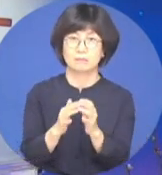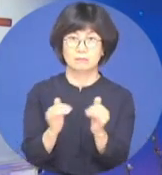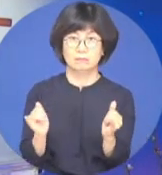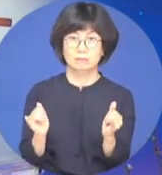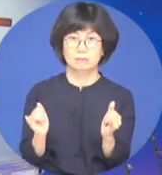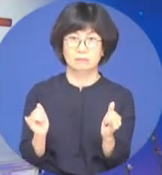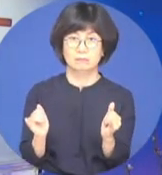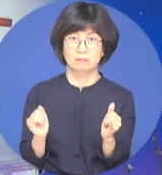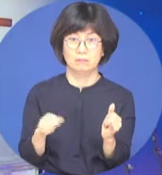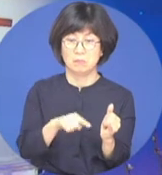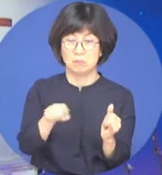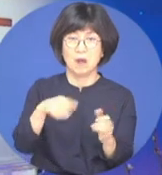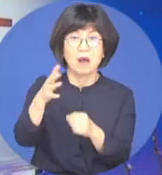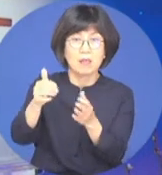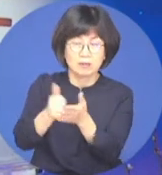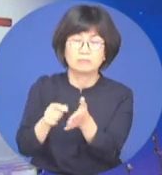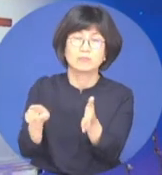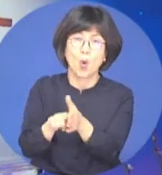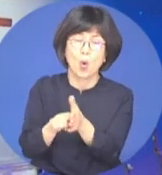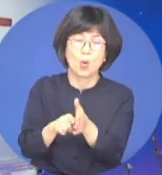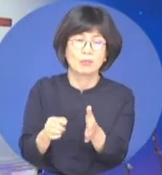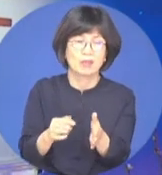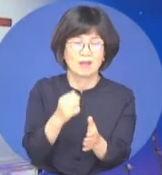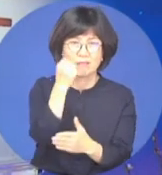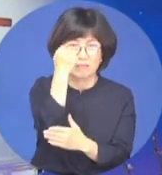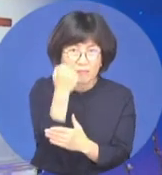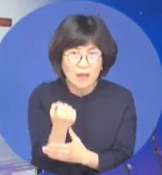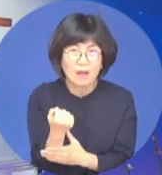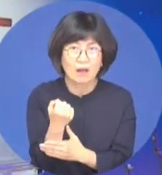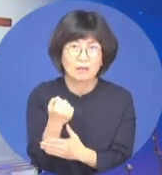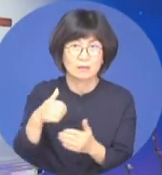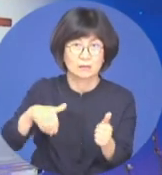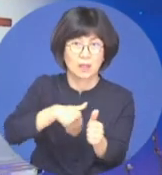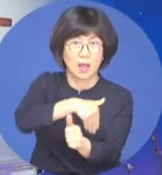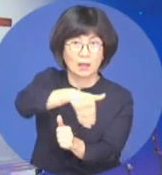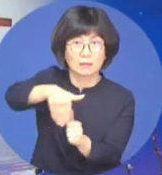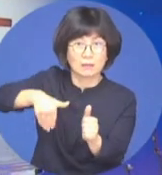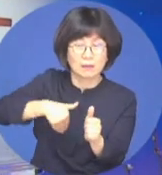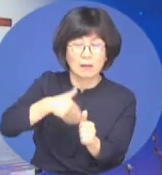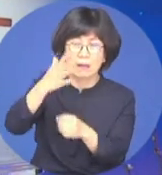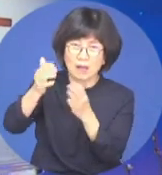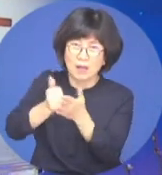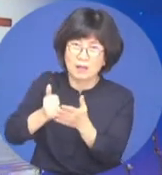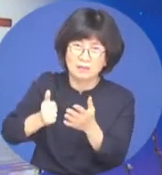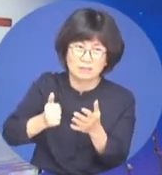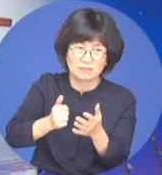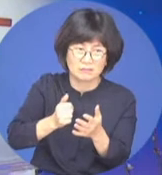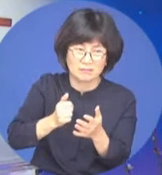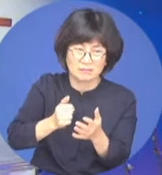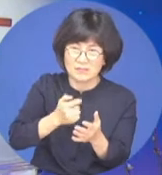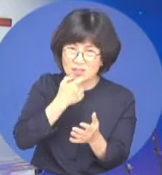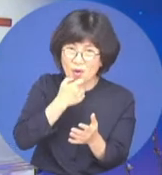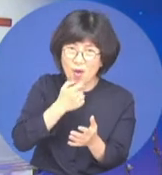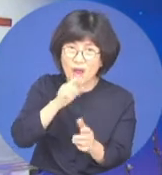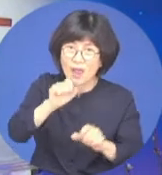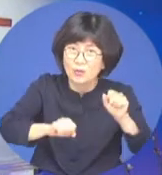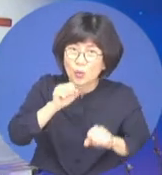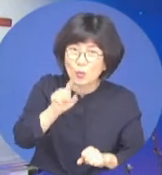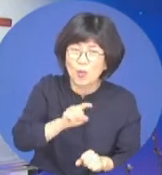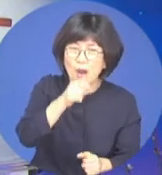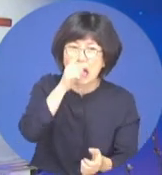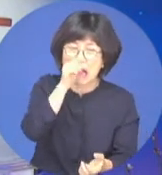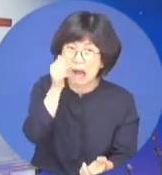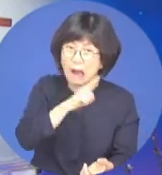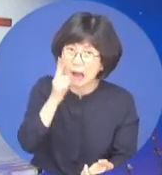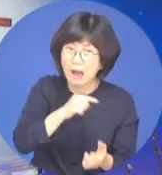하나님의 백성임에도 불구하고 타락한 상태로 하나님이 싫어하시는 악을 행하고 있어요. 아무것도 변한 게 없어요.